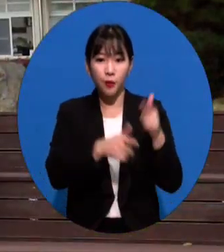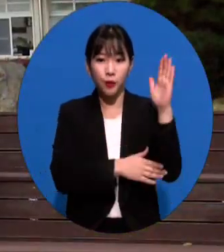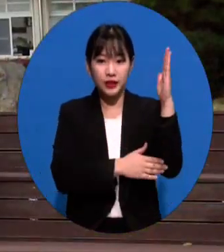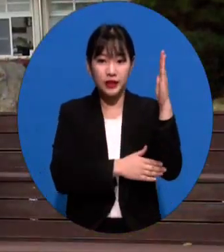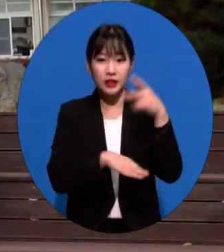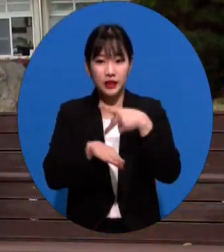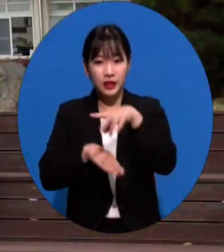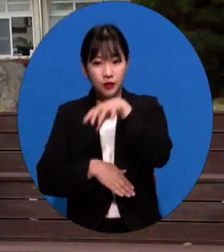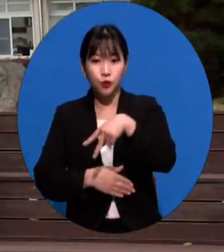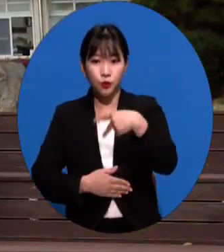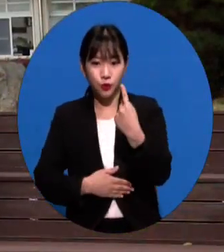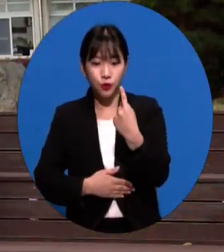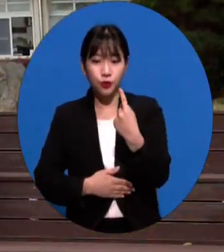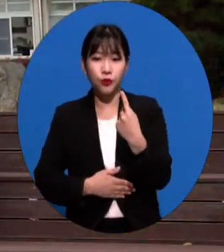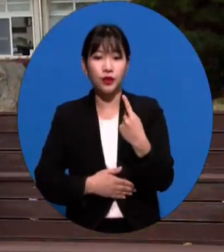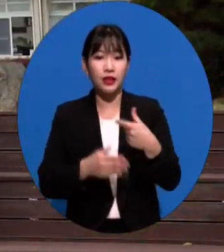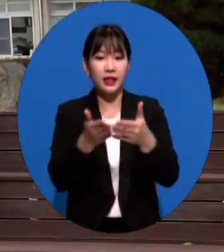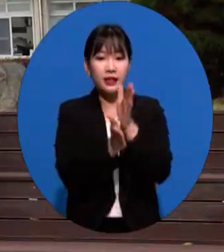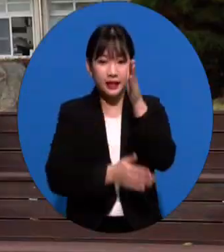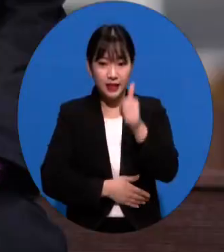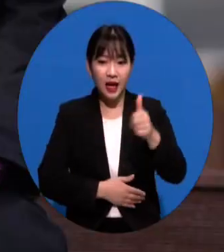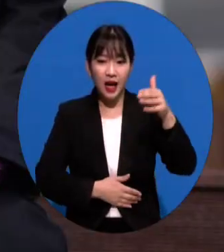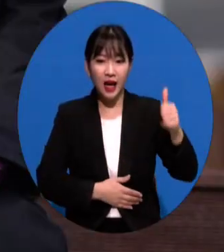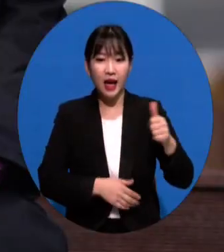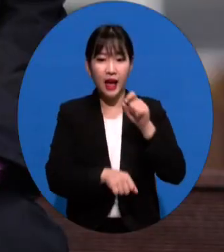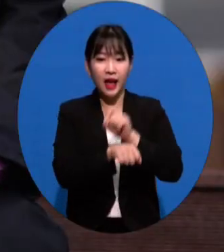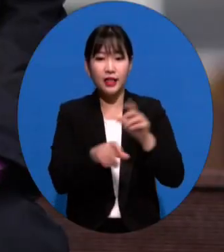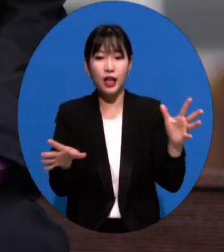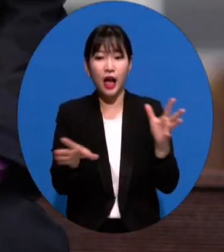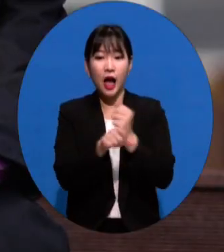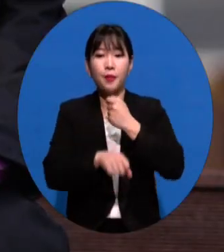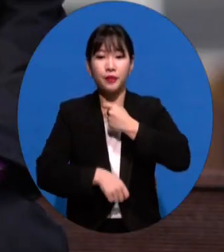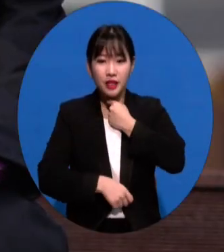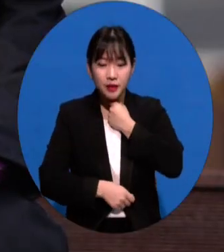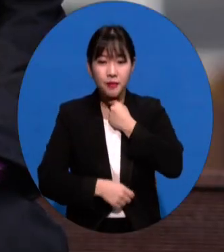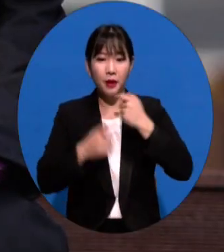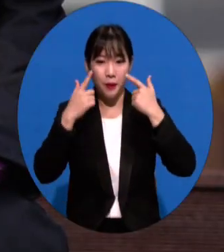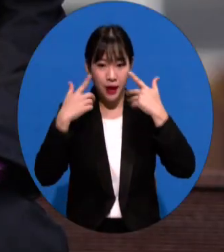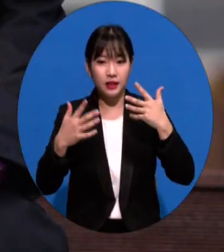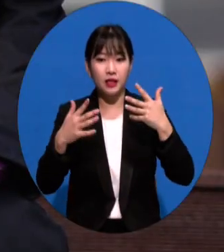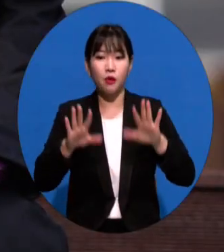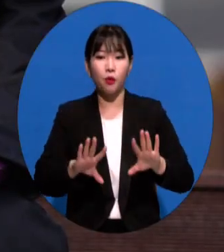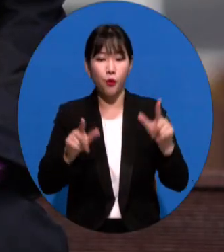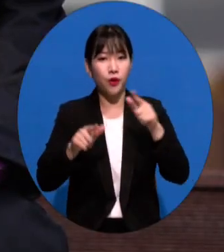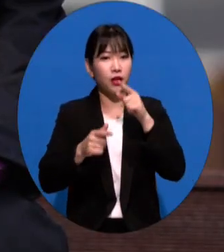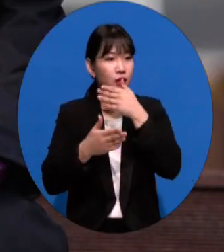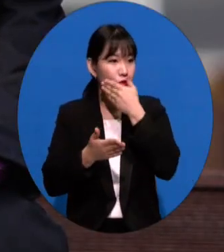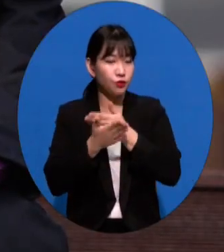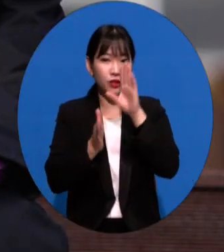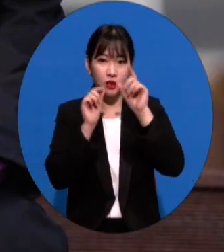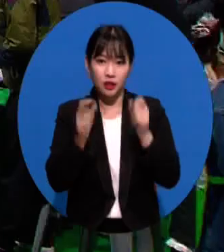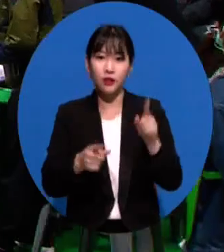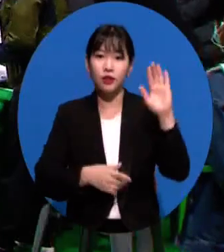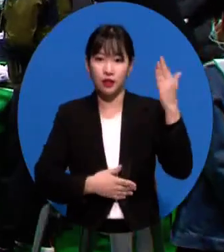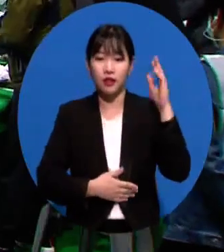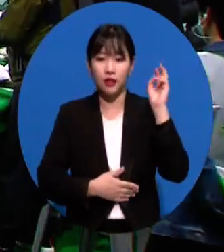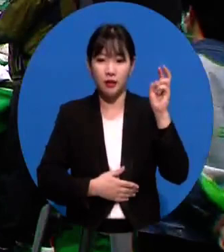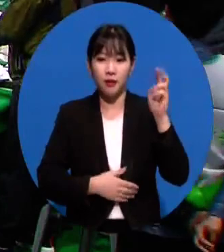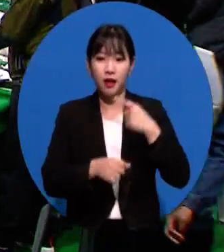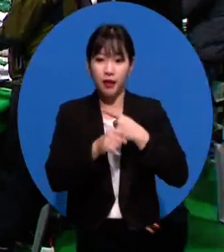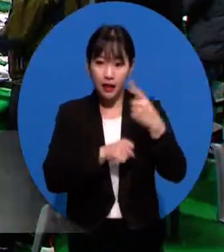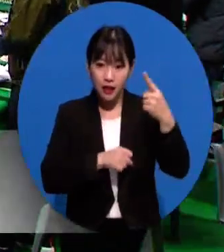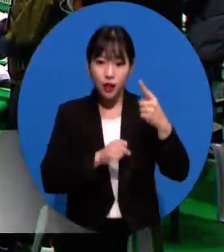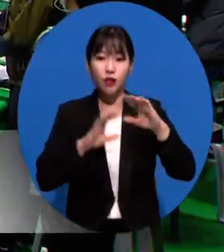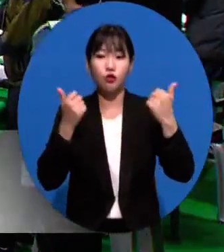목포시도 신안군도 단체장의 행정통합 의지는 분명합니다. 올해가 분수령이 될 전망입니다.